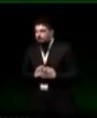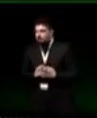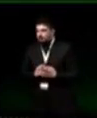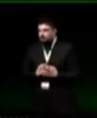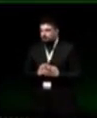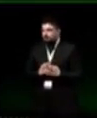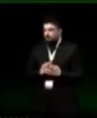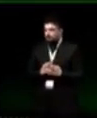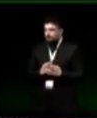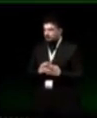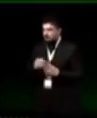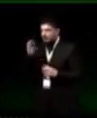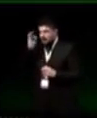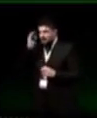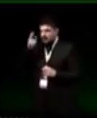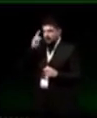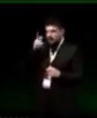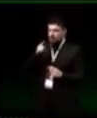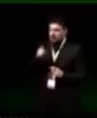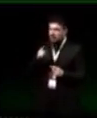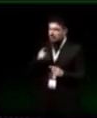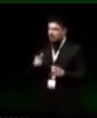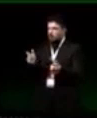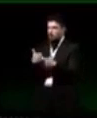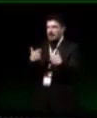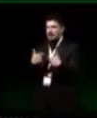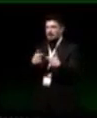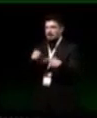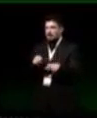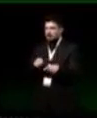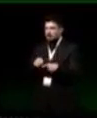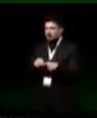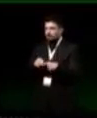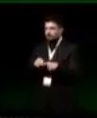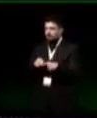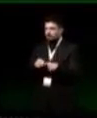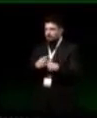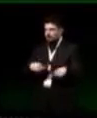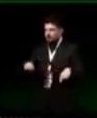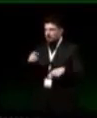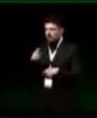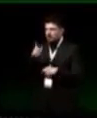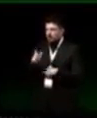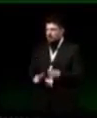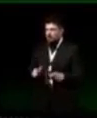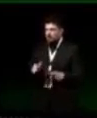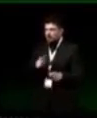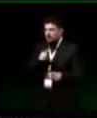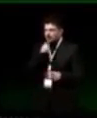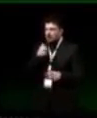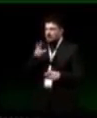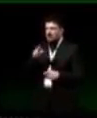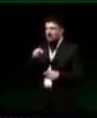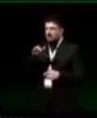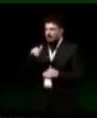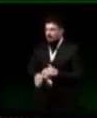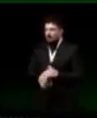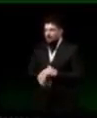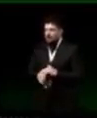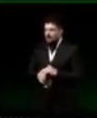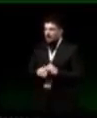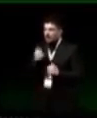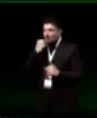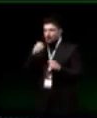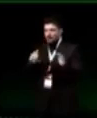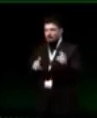erano intrappolati là. A Churchill servivano 30.000 uomini, lì ce n'erano 300.000, ma non riuscivano a uscire